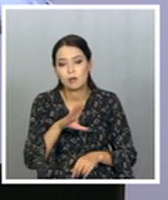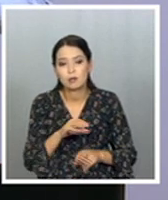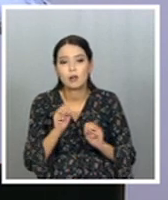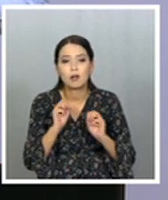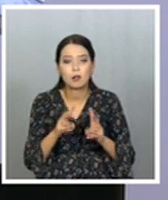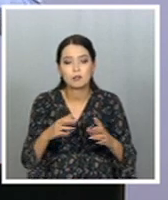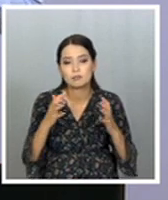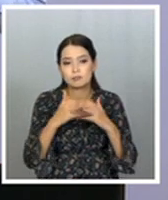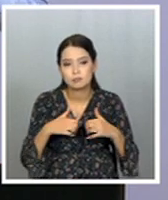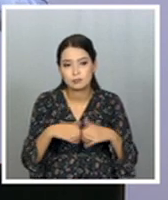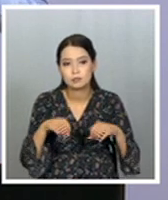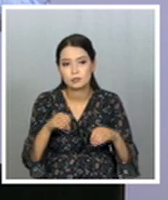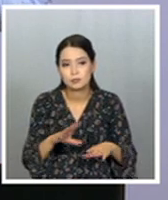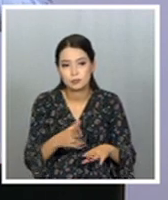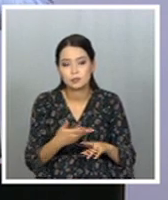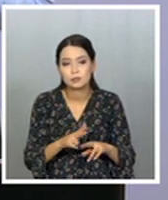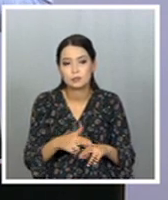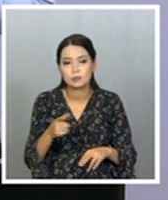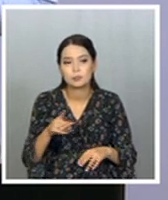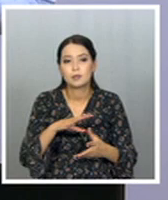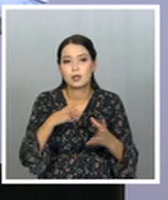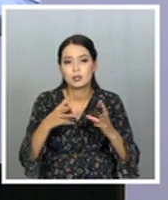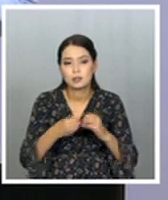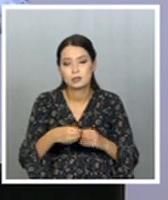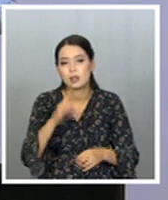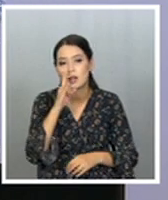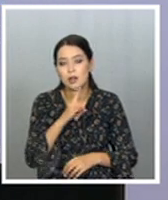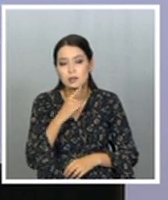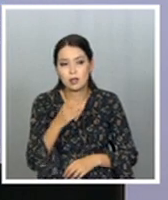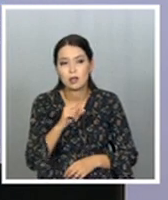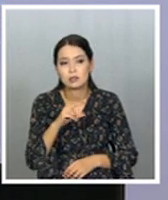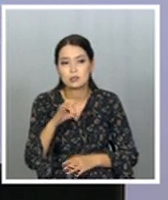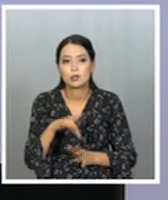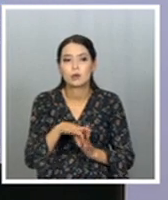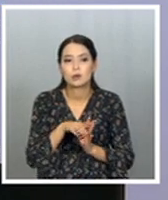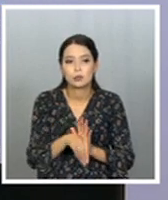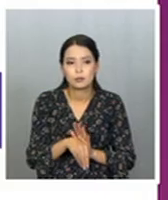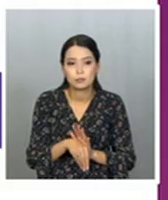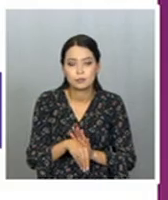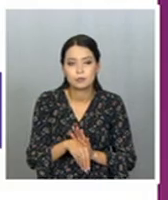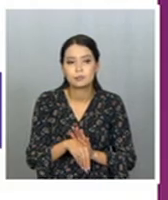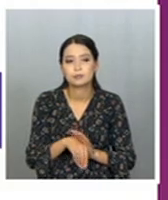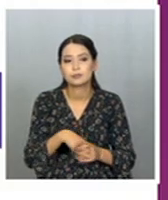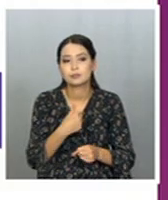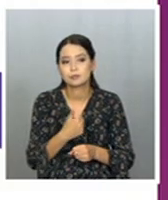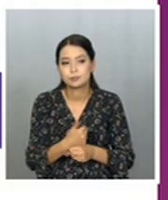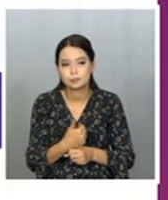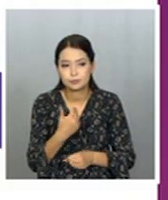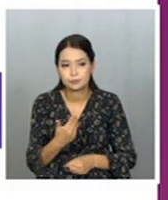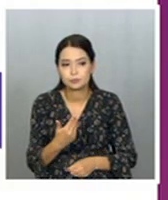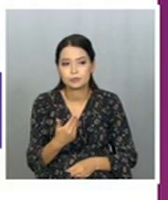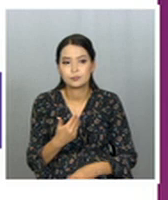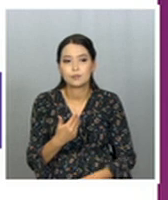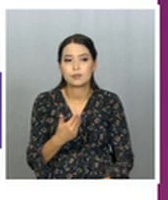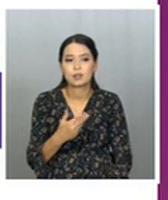қабылданады. Осы қаулының нәтижесінде қазақ АКСР-ның құрамына Ақмешіт, Қазалы,